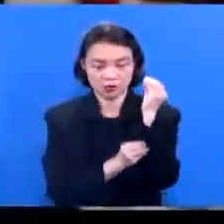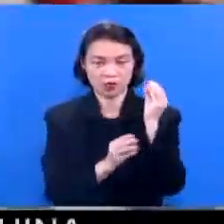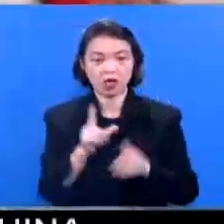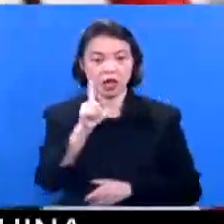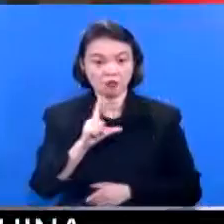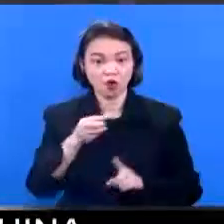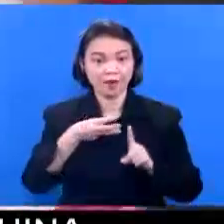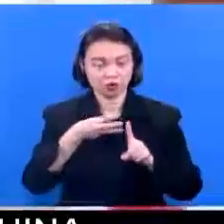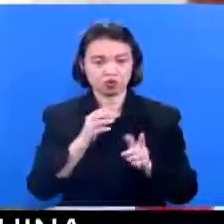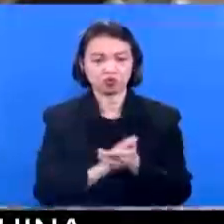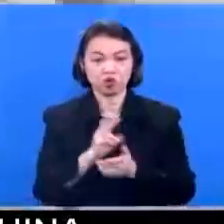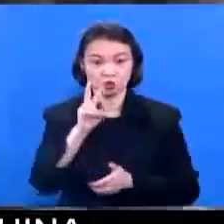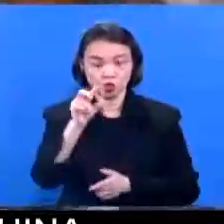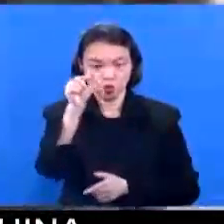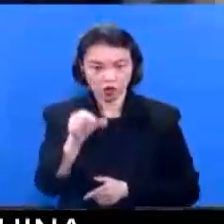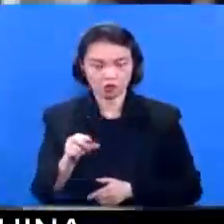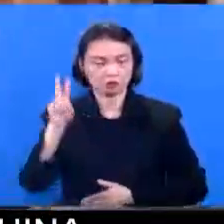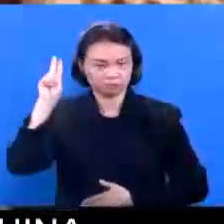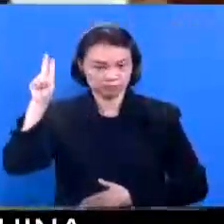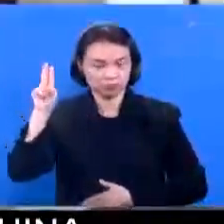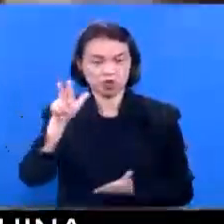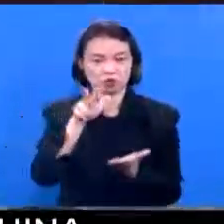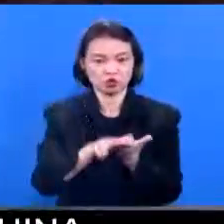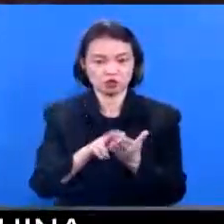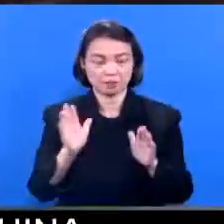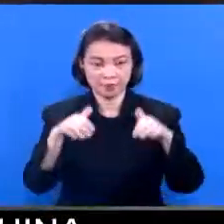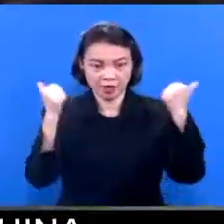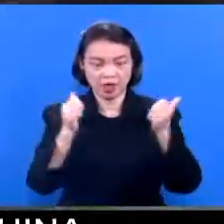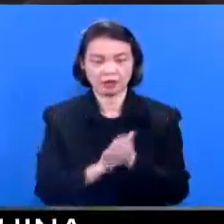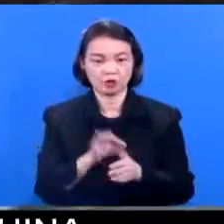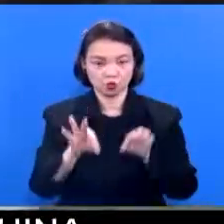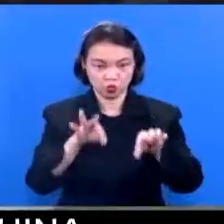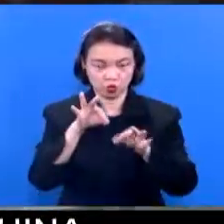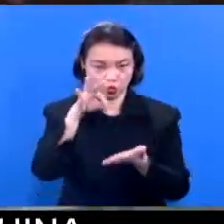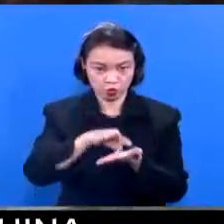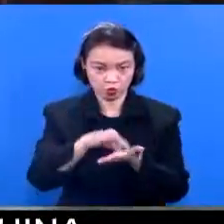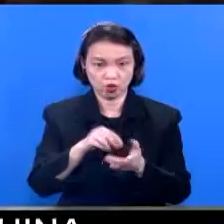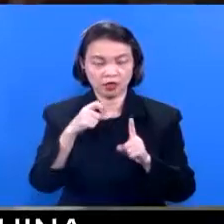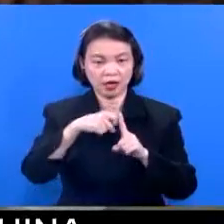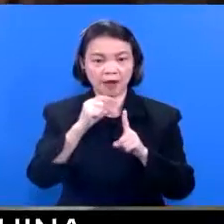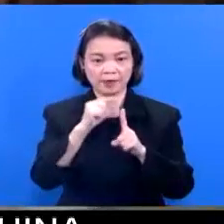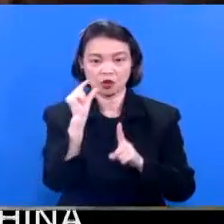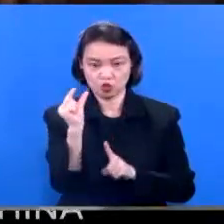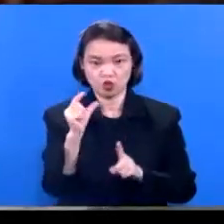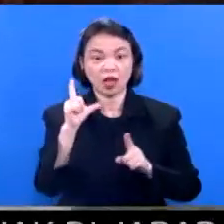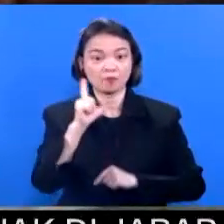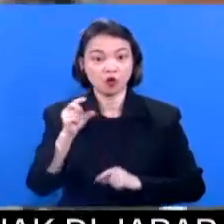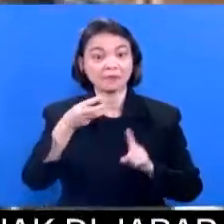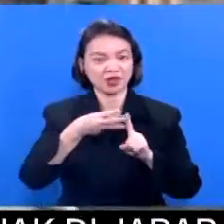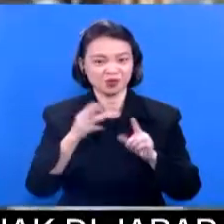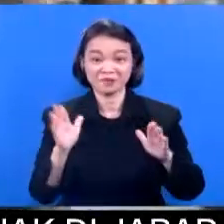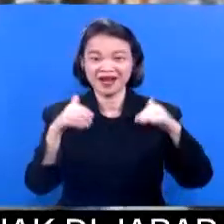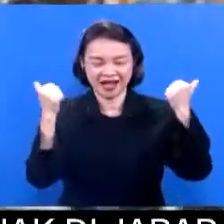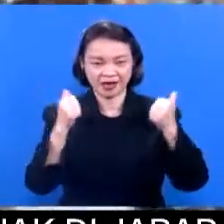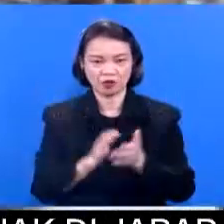Batu. Keduanya dilantik setelah diputuskan sebagai pemenang Pilkada Serentak 2019 oleh KPU Labuhan Batu. Kemenangan ini